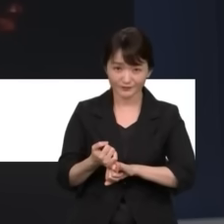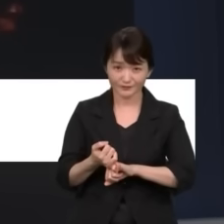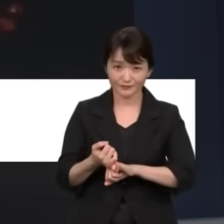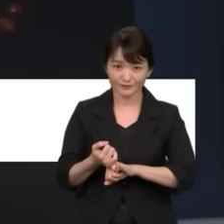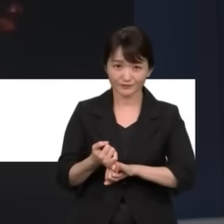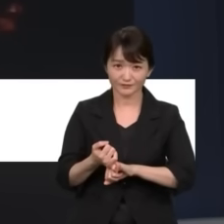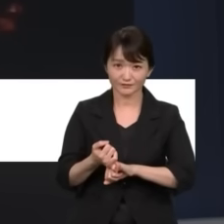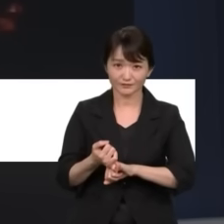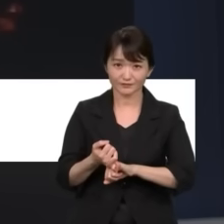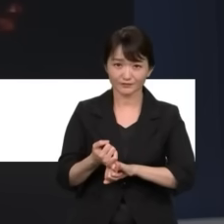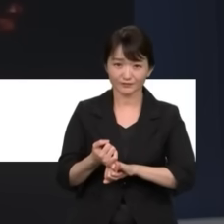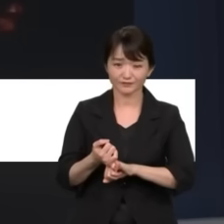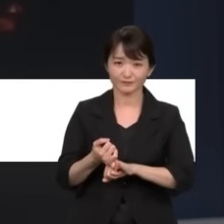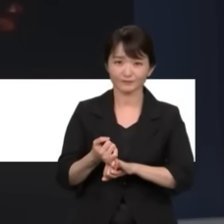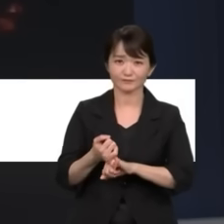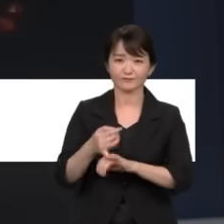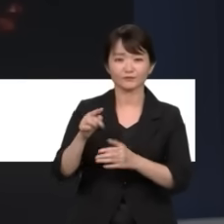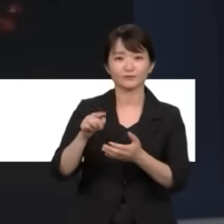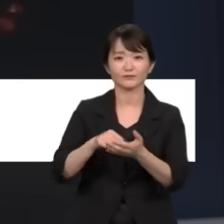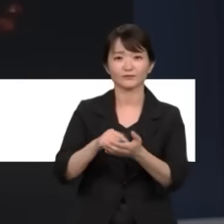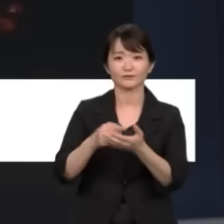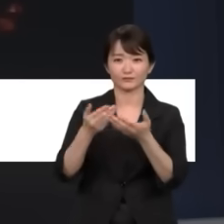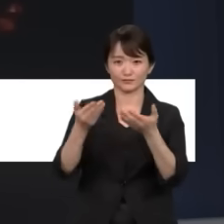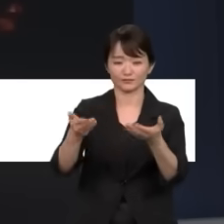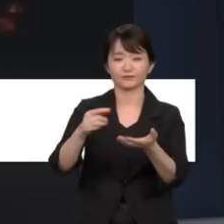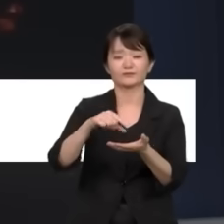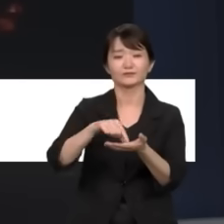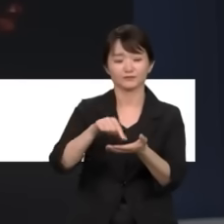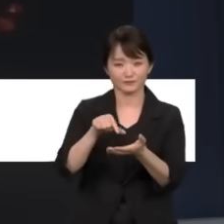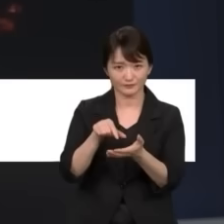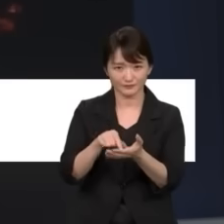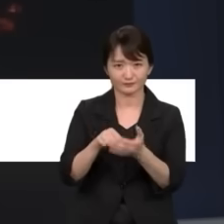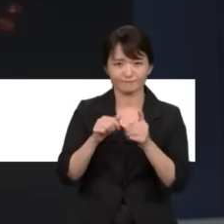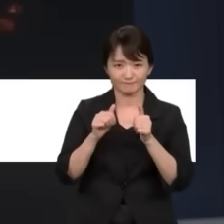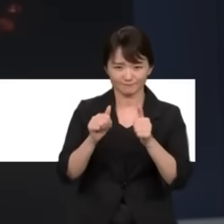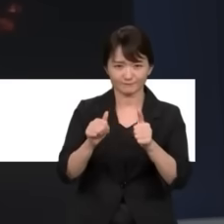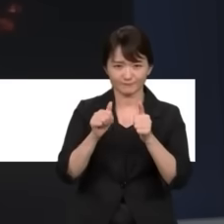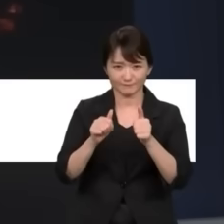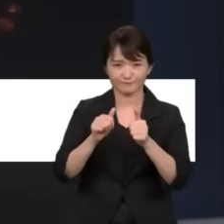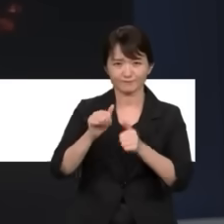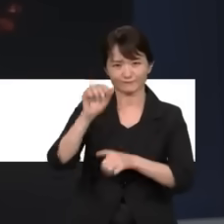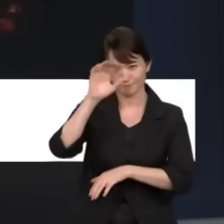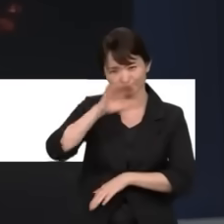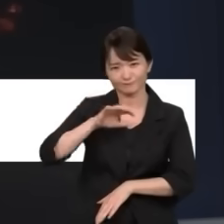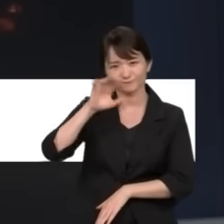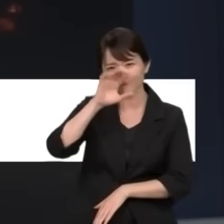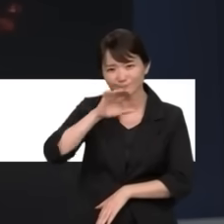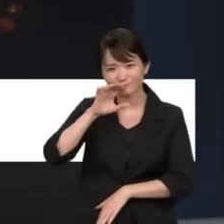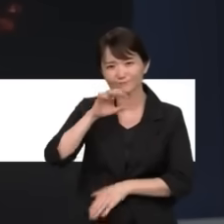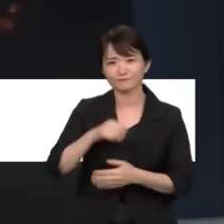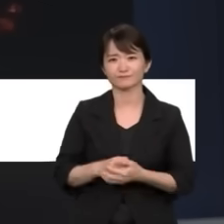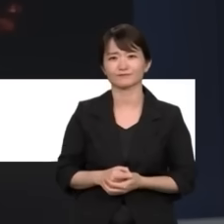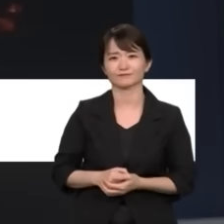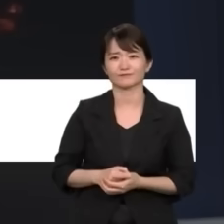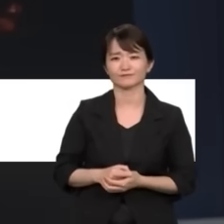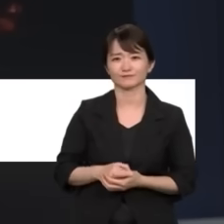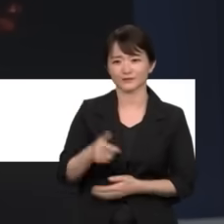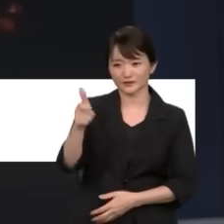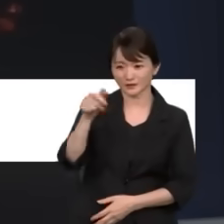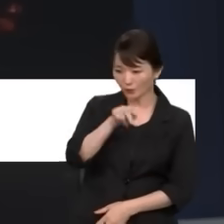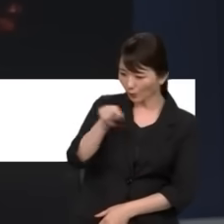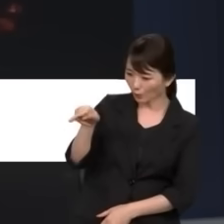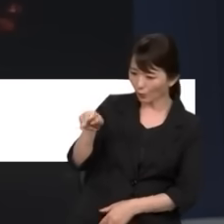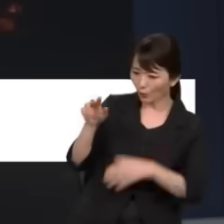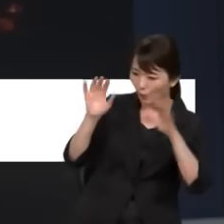보답에 어 보답할 수 있을만큼 열심히 해서 어 응원할 만 나는